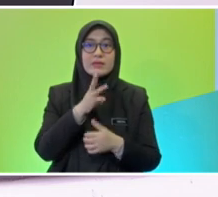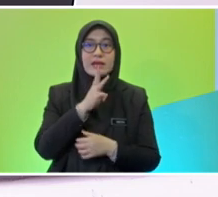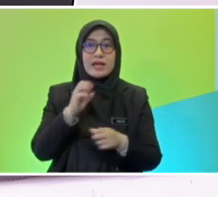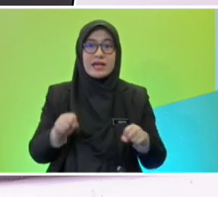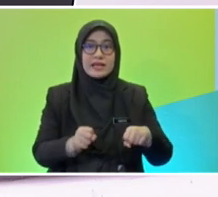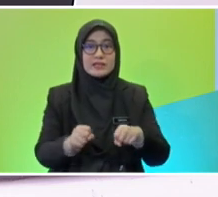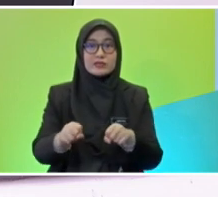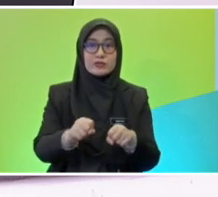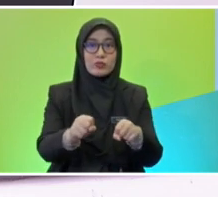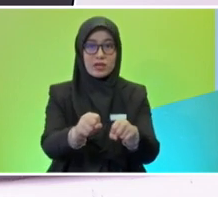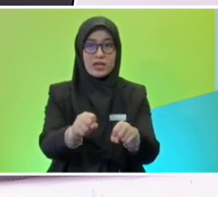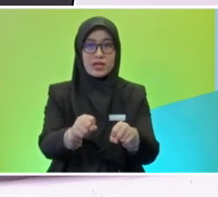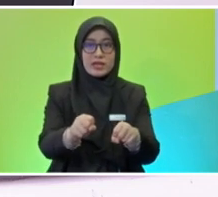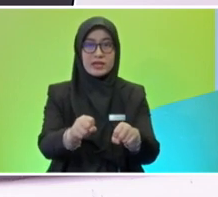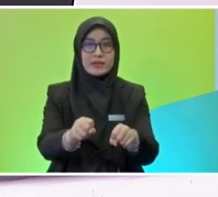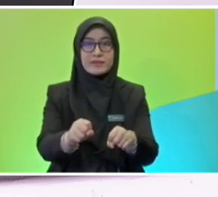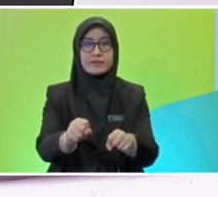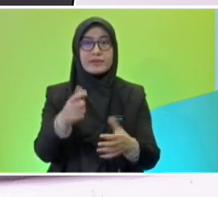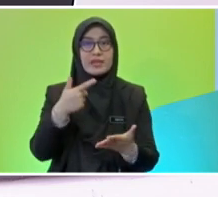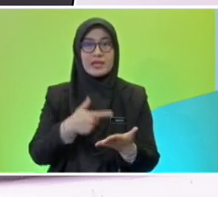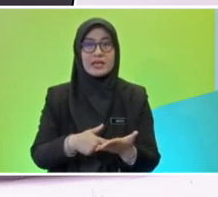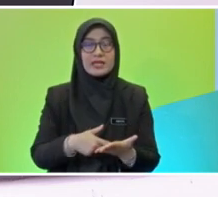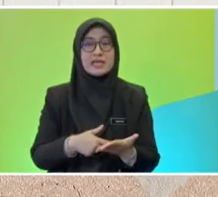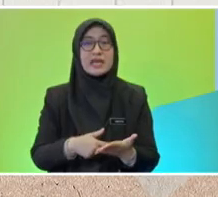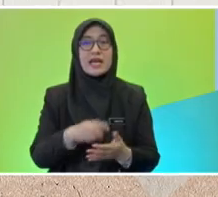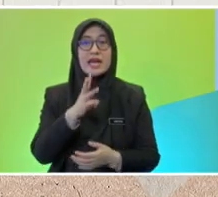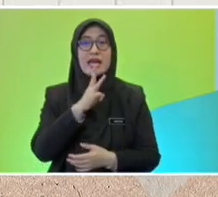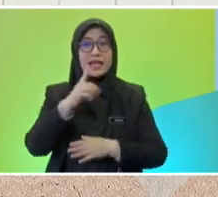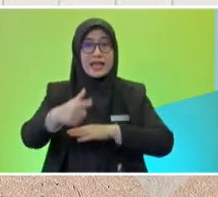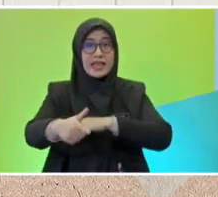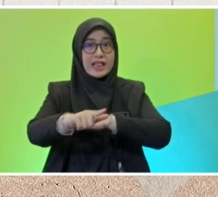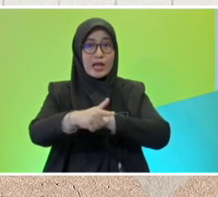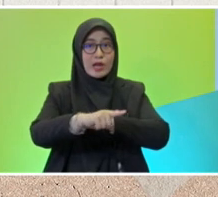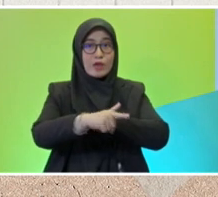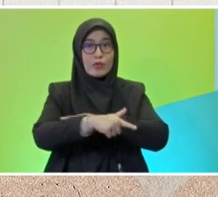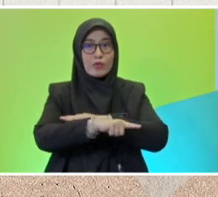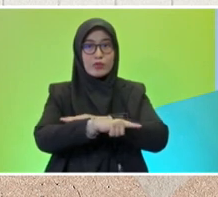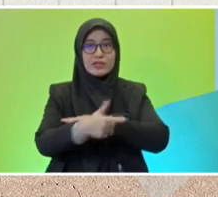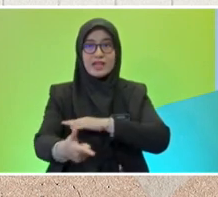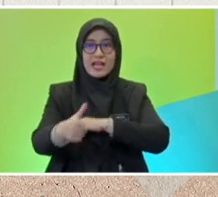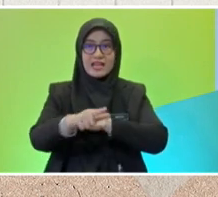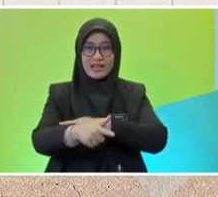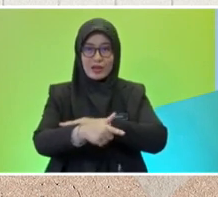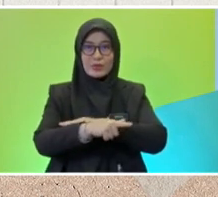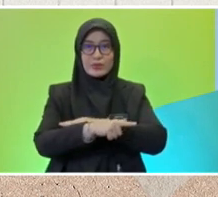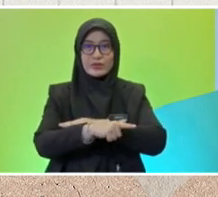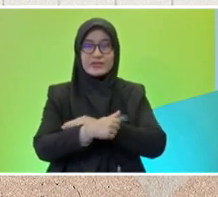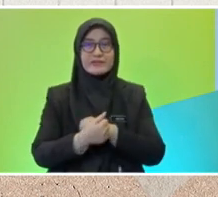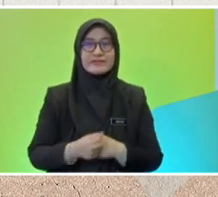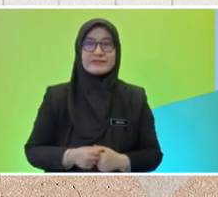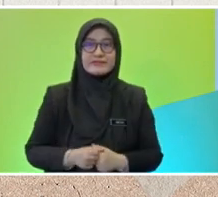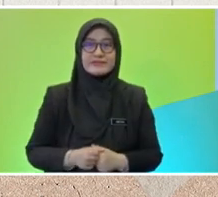Ustaz Sebutkan sebentar tadi oke kemudian air laut Oke boleh tengok air air laut Oke